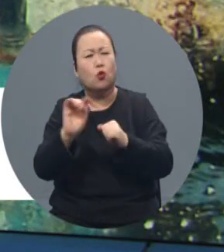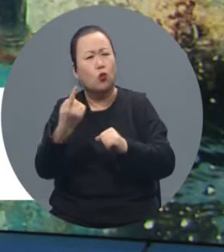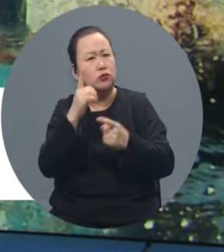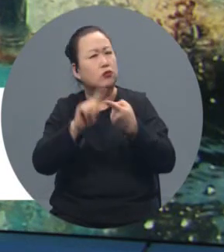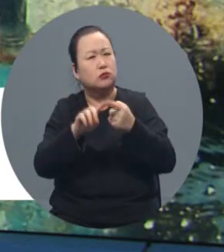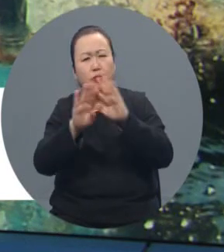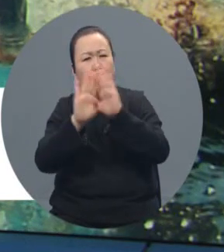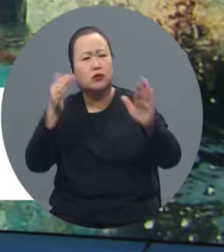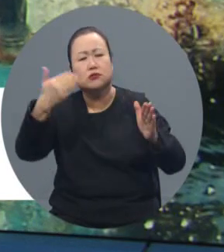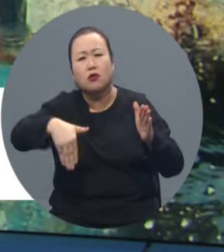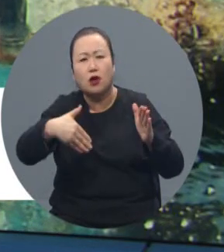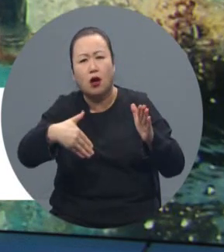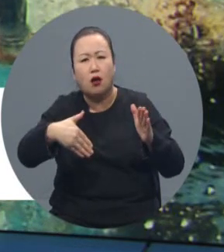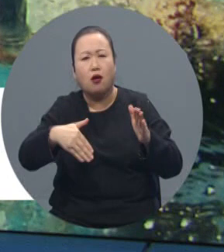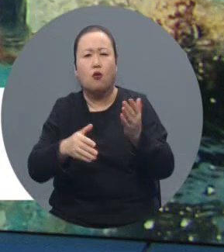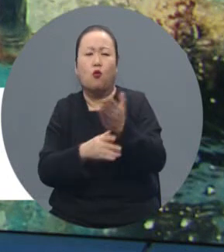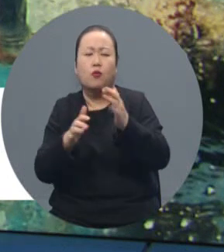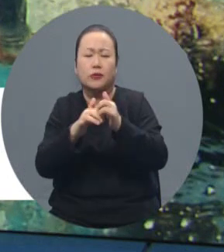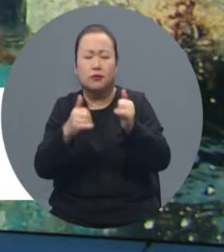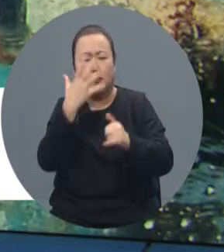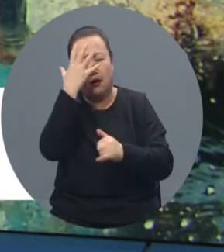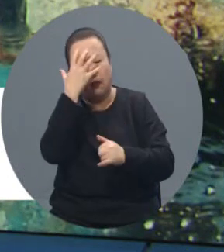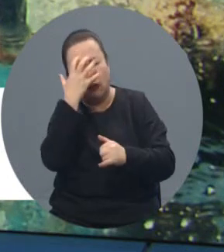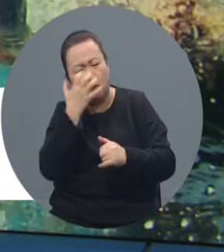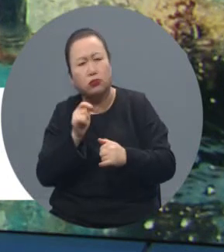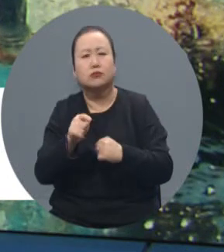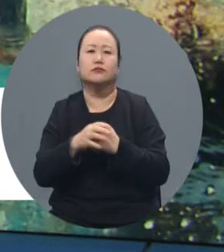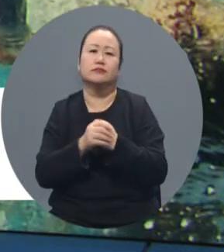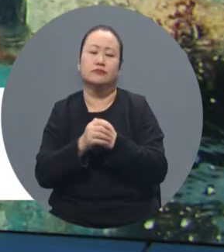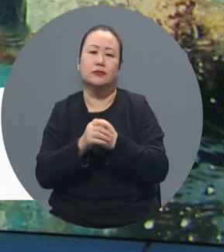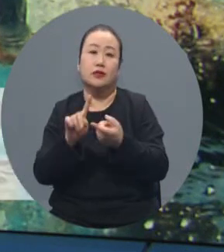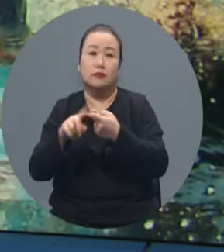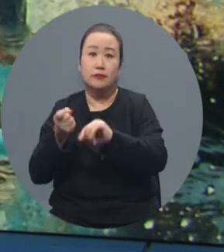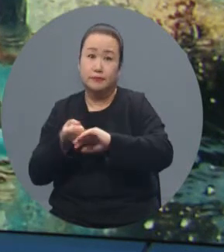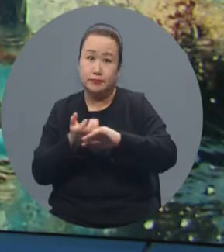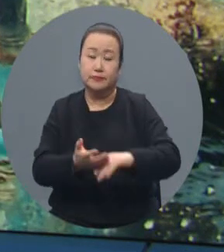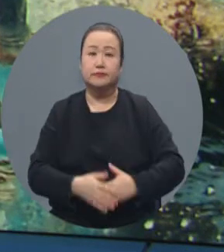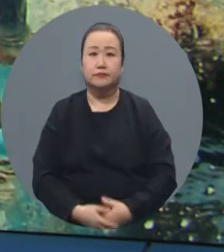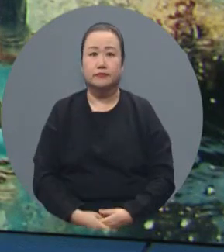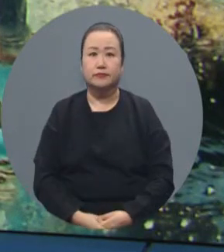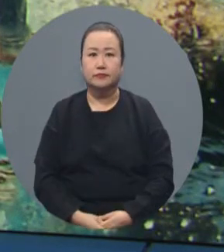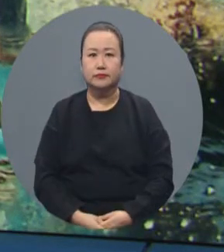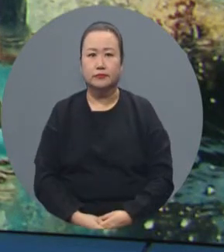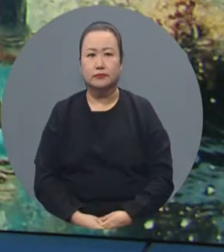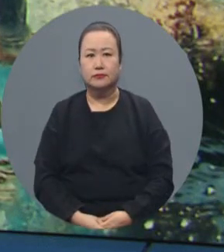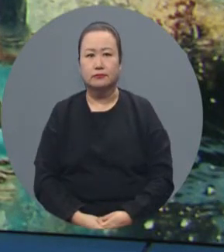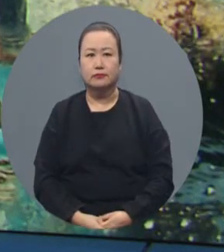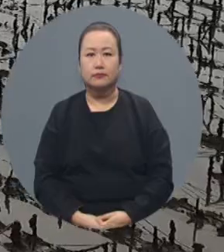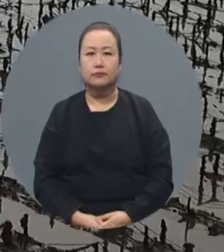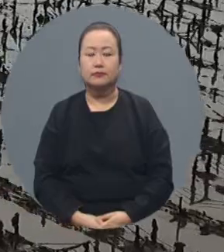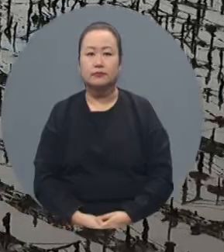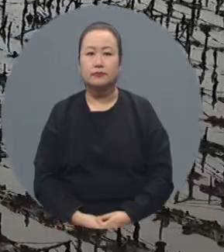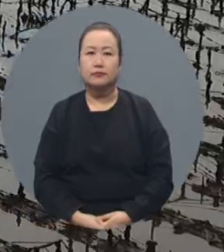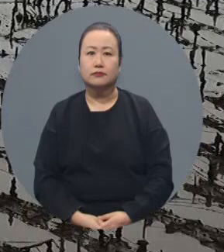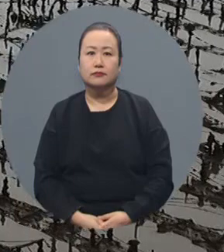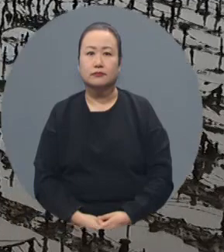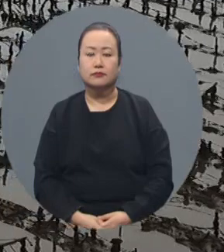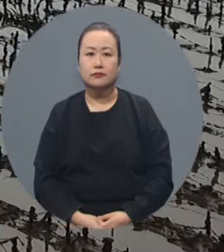뚜렷한 원인이 밝혀지지 않아 어민들의 시름이 깊어지고 있습니다. 박준호 기자입니다.